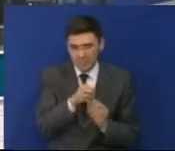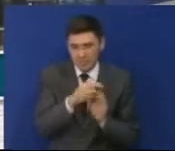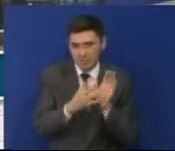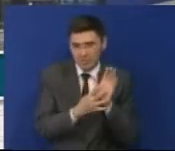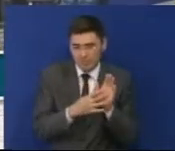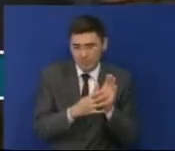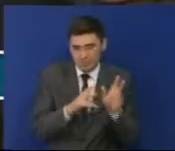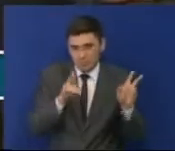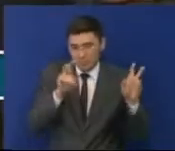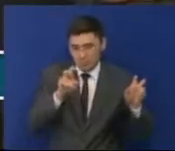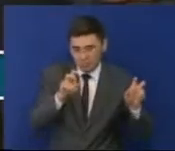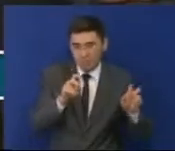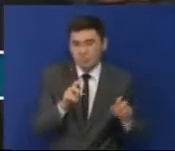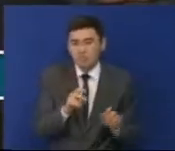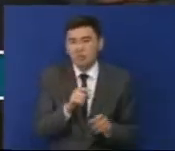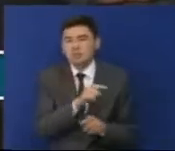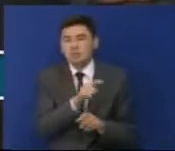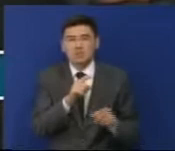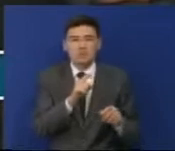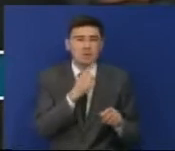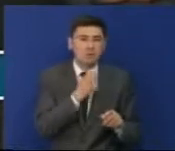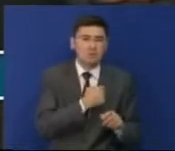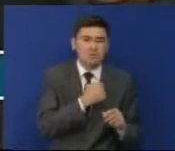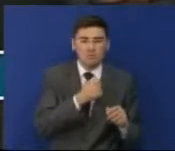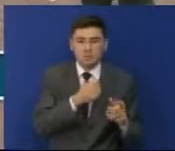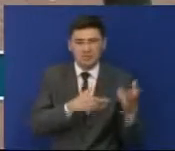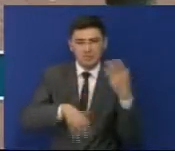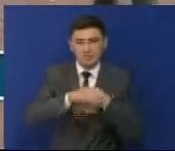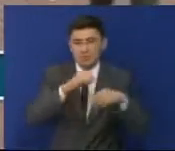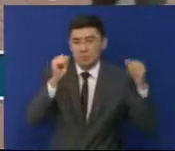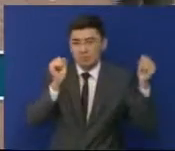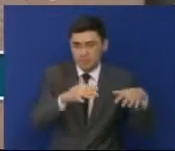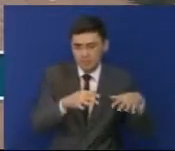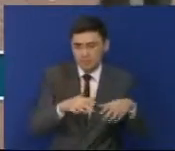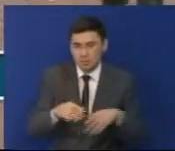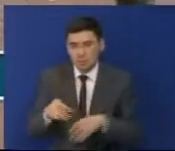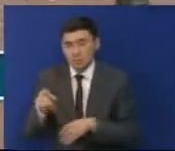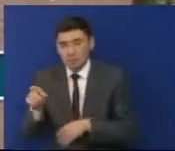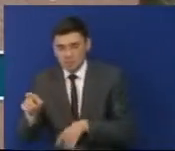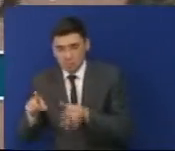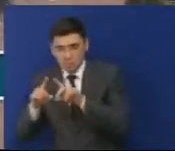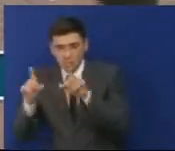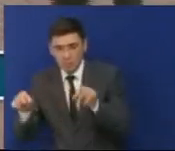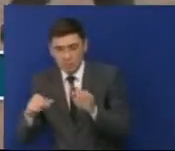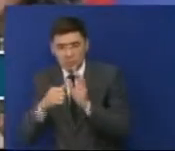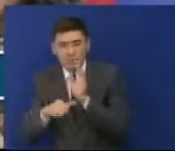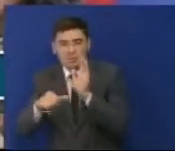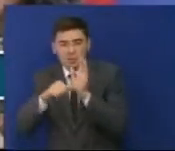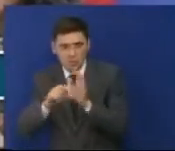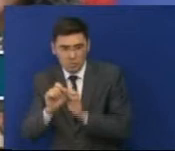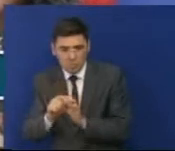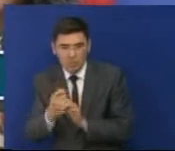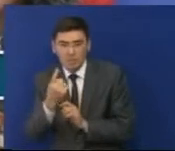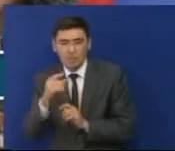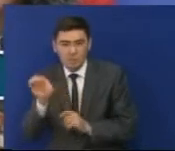5-ші республикалық әскери патриоттық жастар жиынына қатысқан болатын. Аталмыш жарыста лицей ұландары 69 алтын, 1 күміс және 1